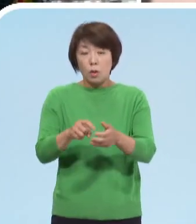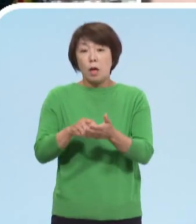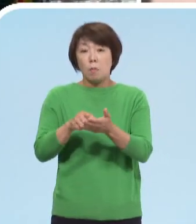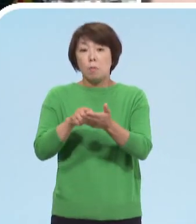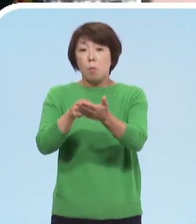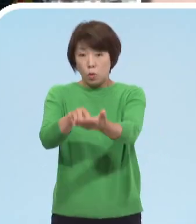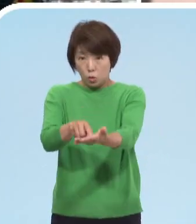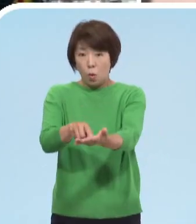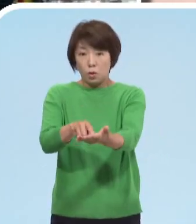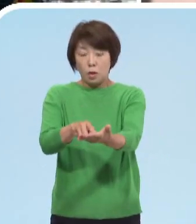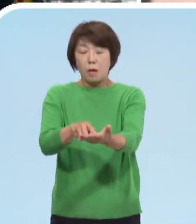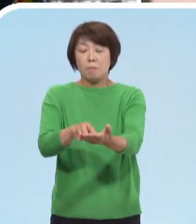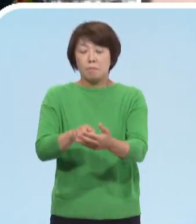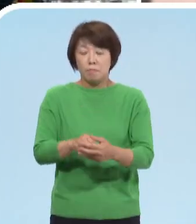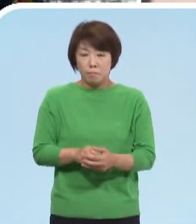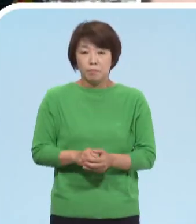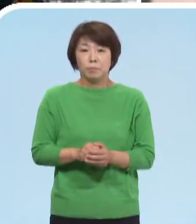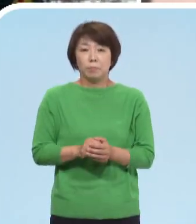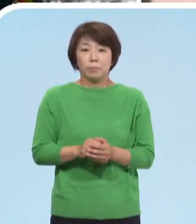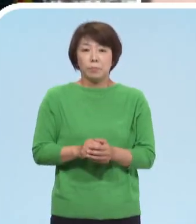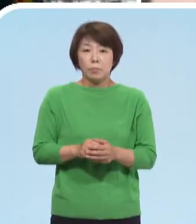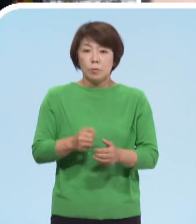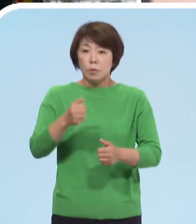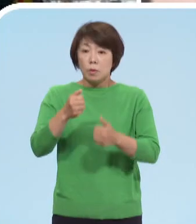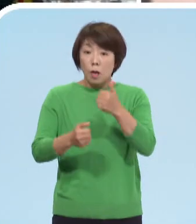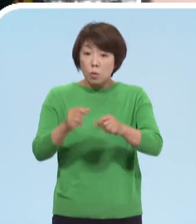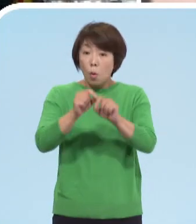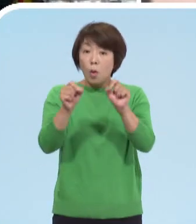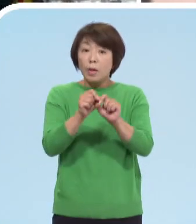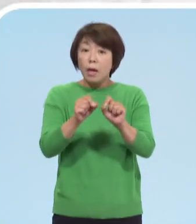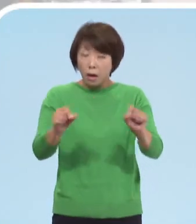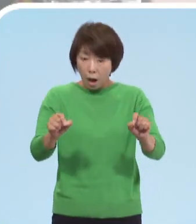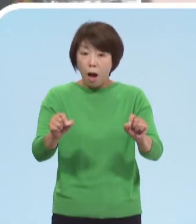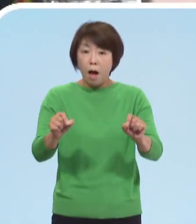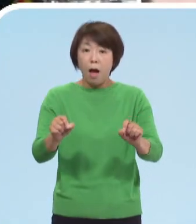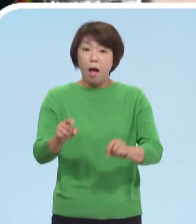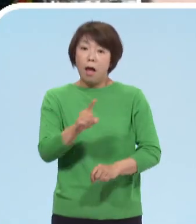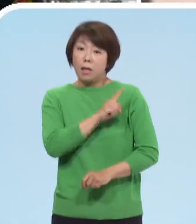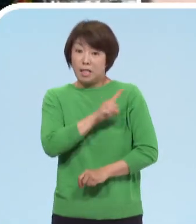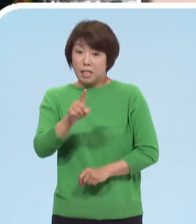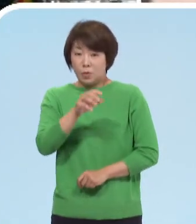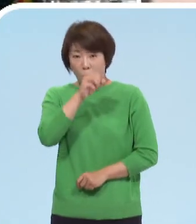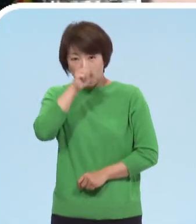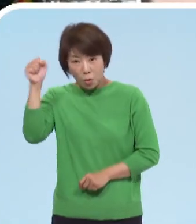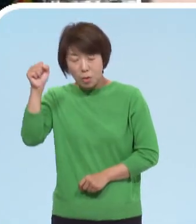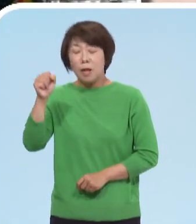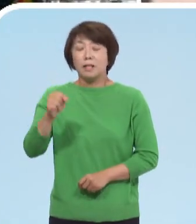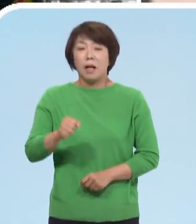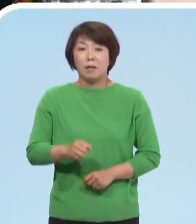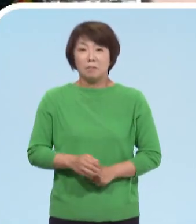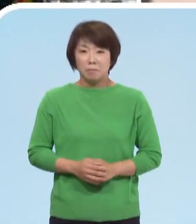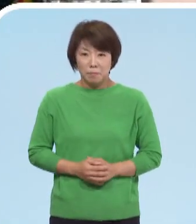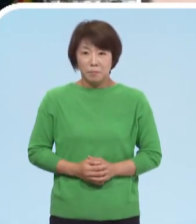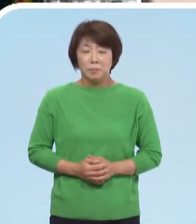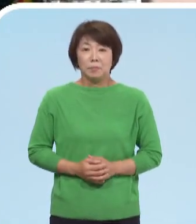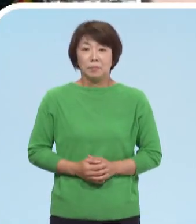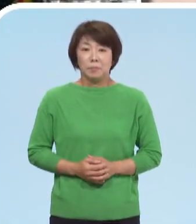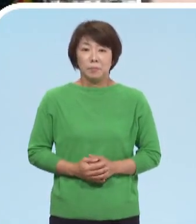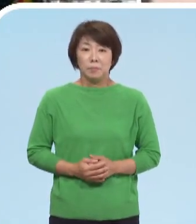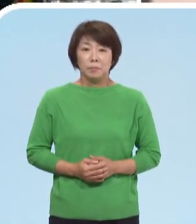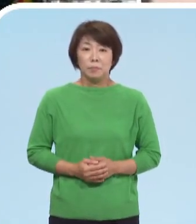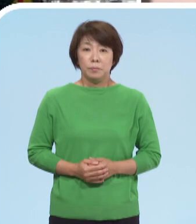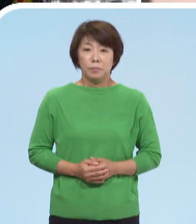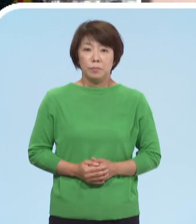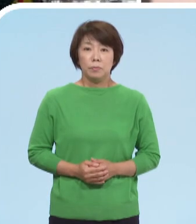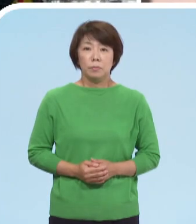となり、12人以上の編成で演奏する部門にエントリーし、見事1位に輝きました。